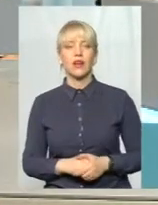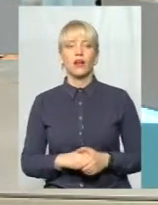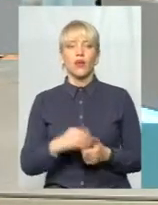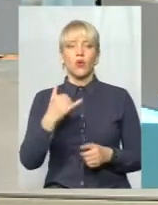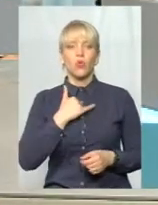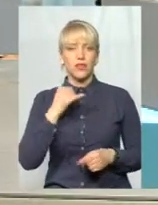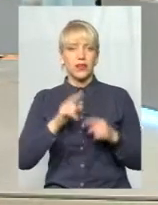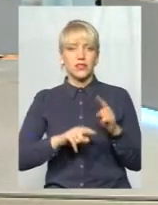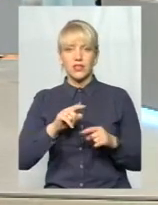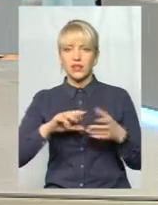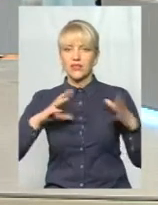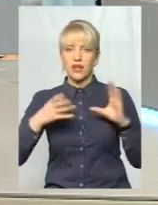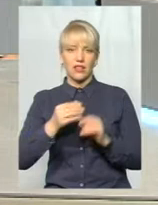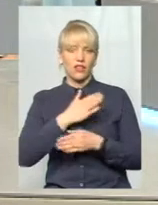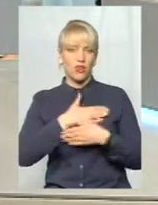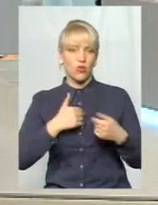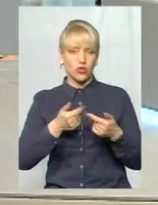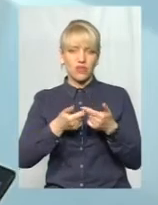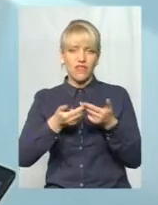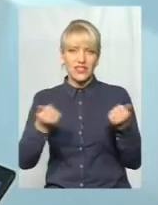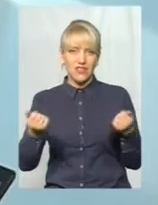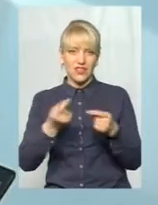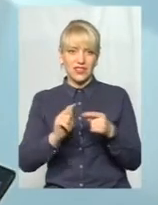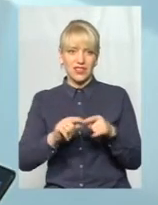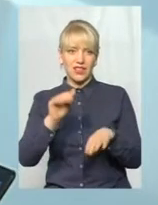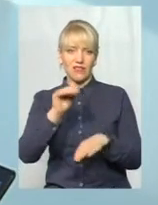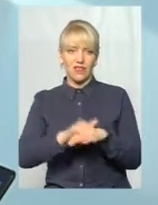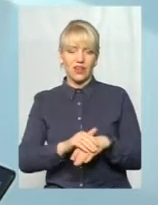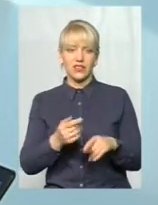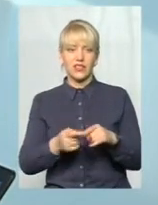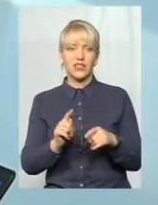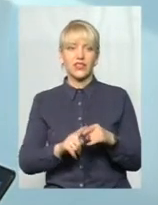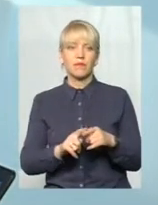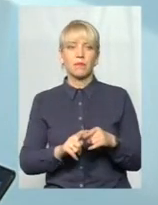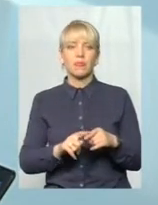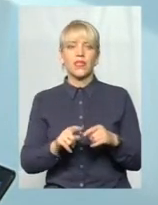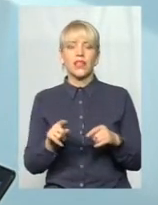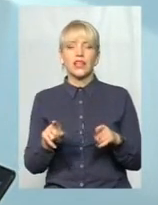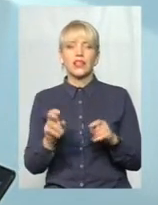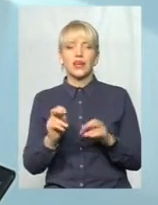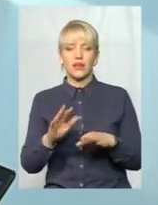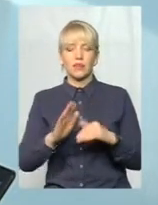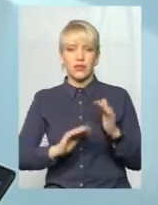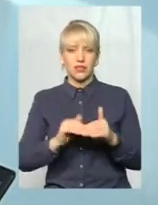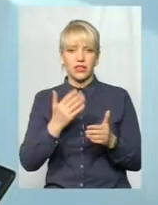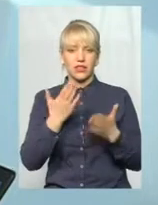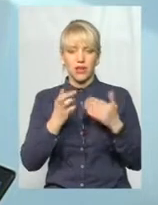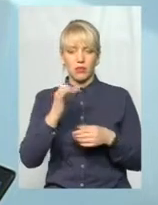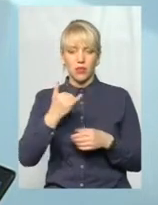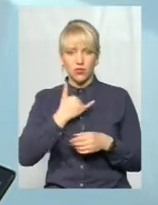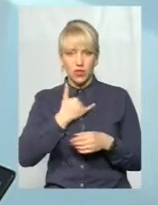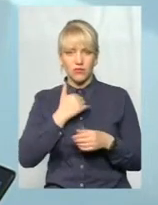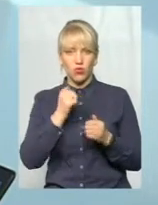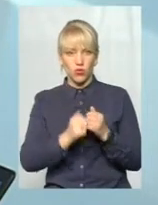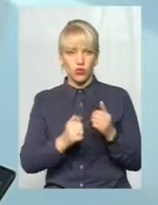не хочуть визнавати цього факту. Це не то, що практика, ну, навіть би, якби в кожного із нас в сім'ї ми